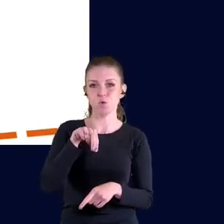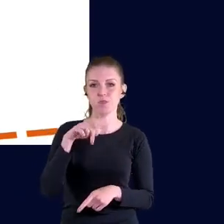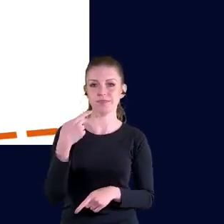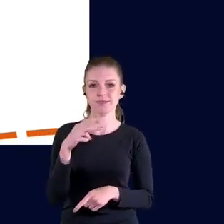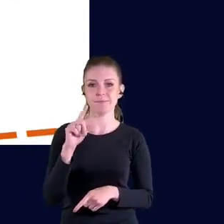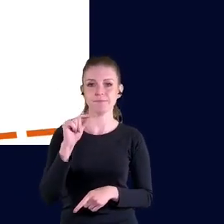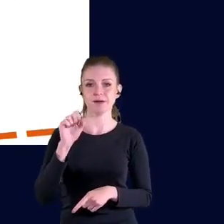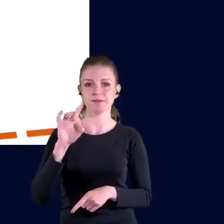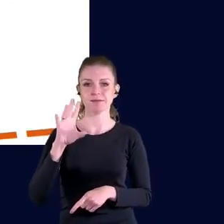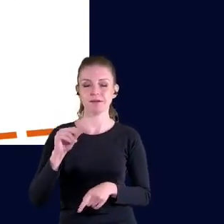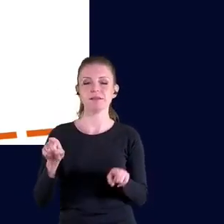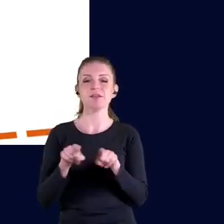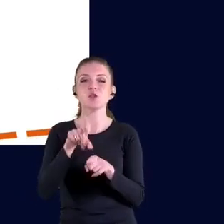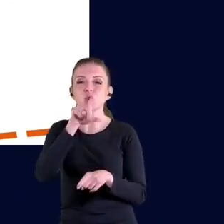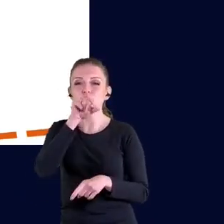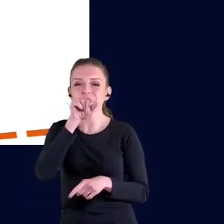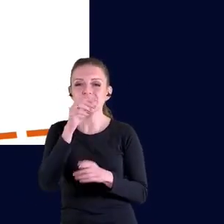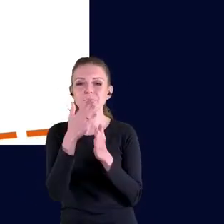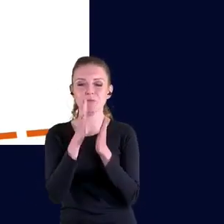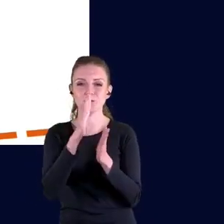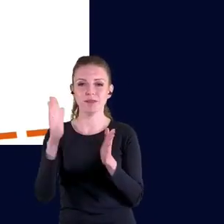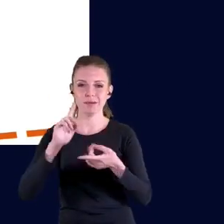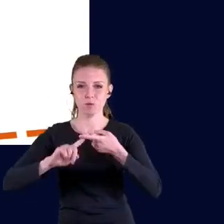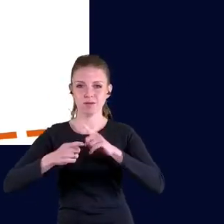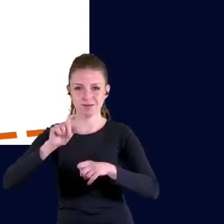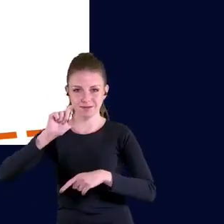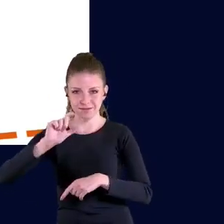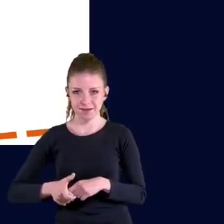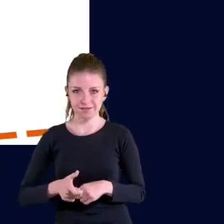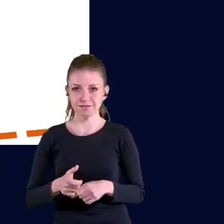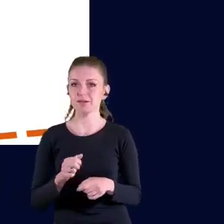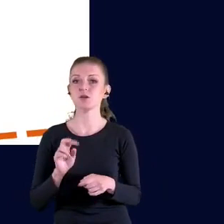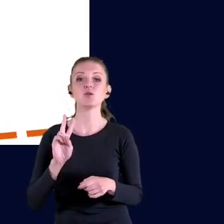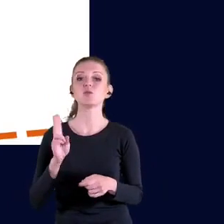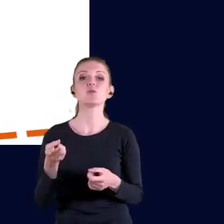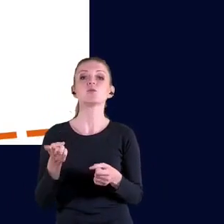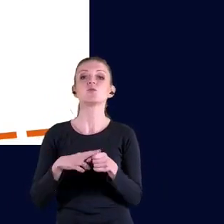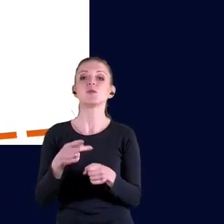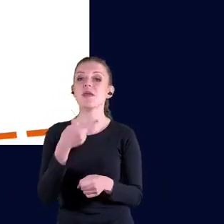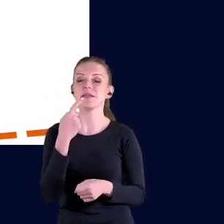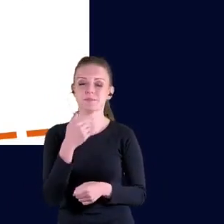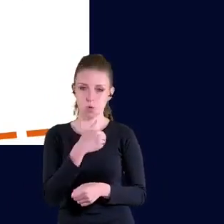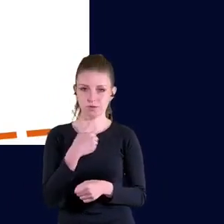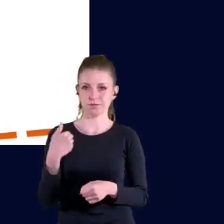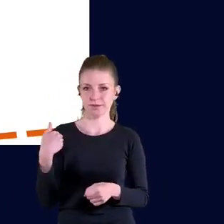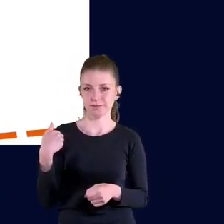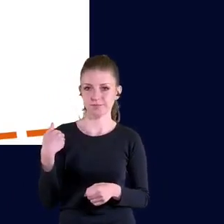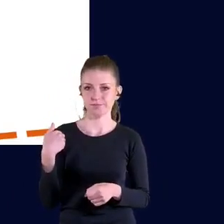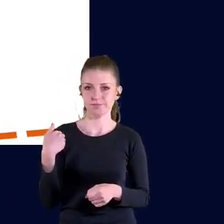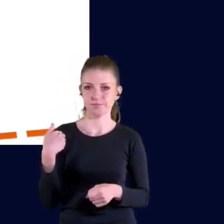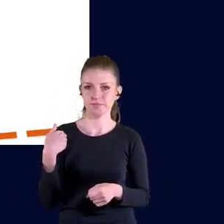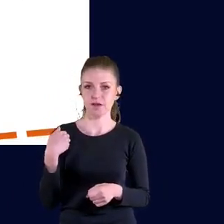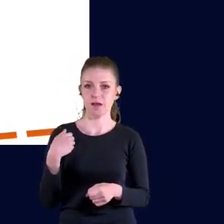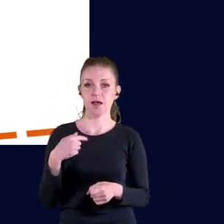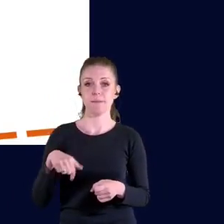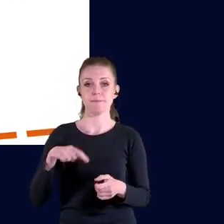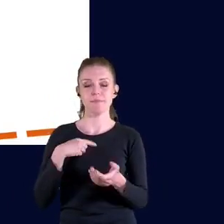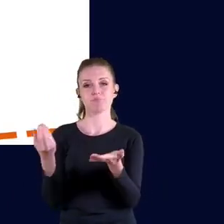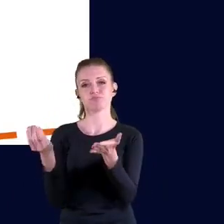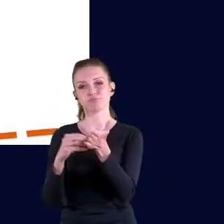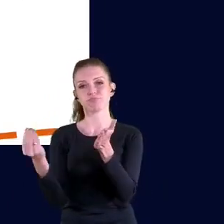podobnie jak i Twittera biblioteki Politechniki Gdańskiej język polski a zamieszczamy na nich